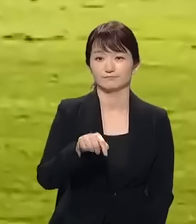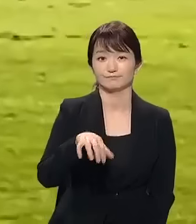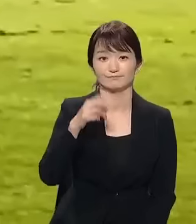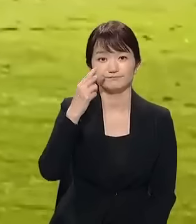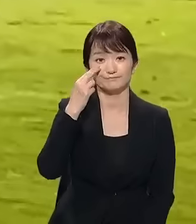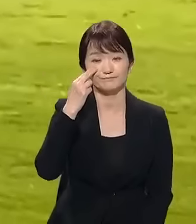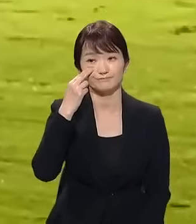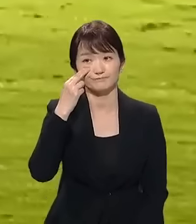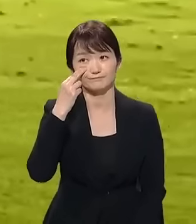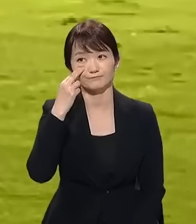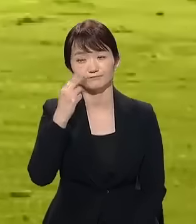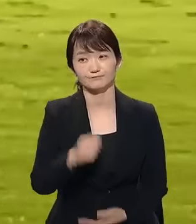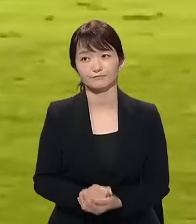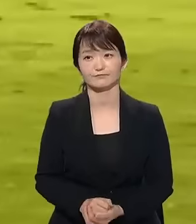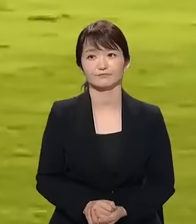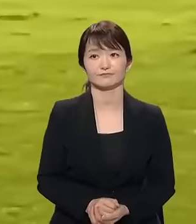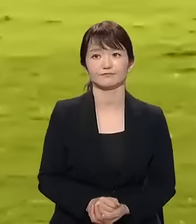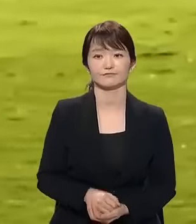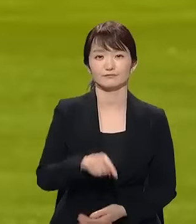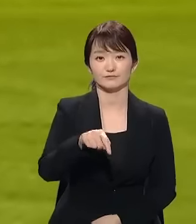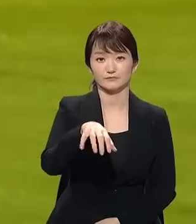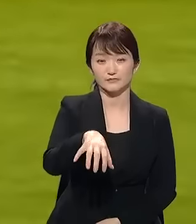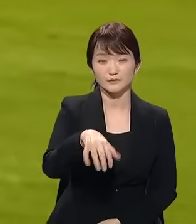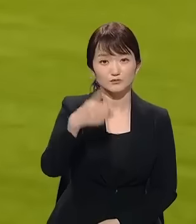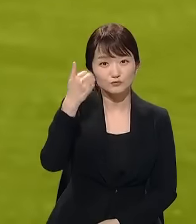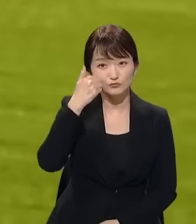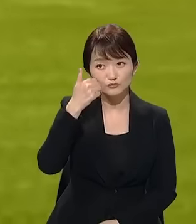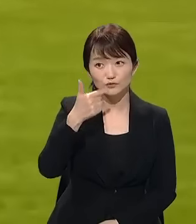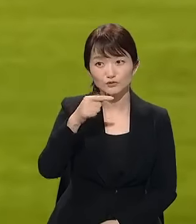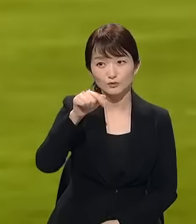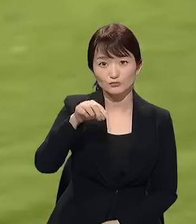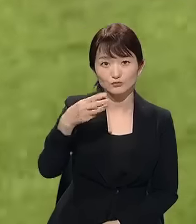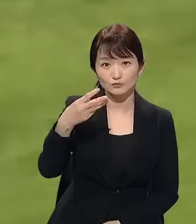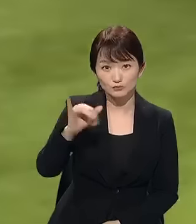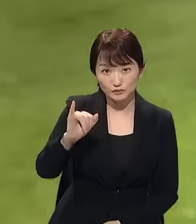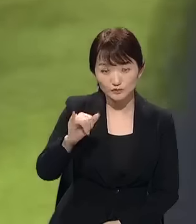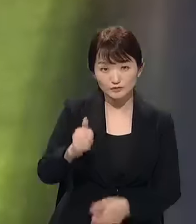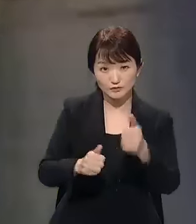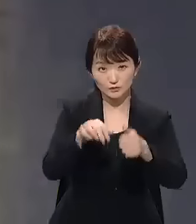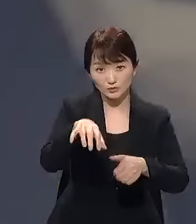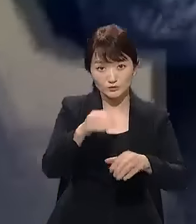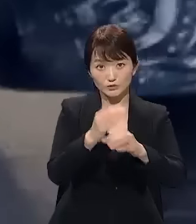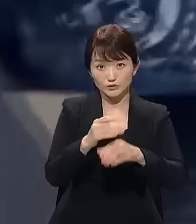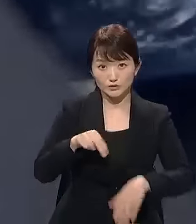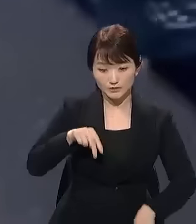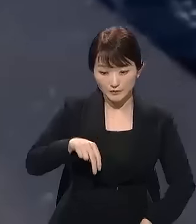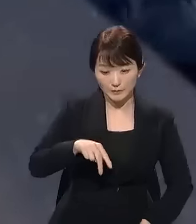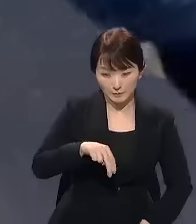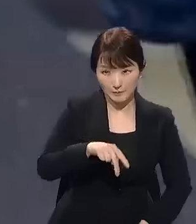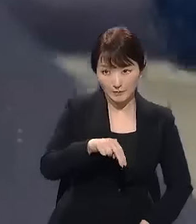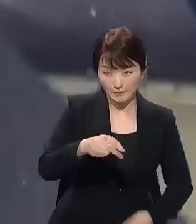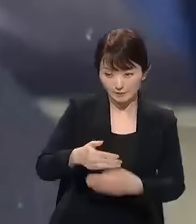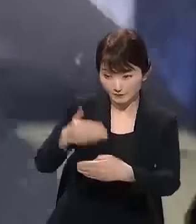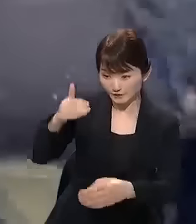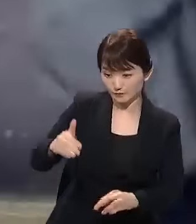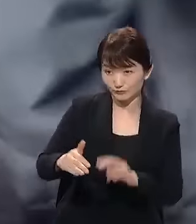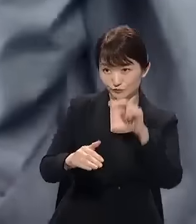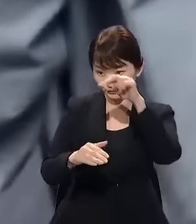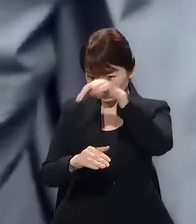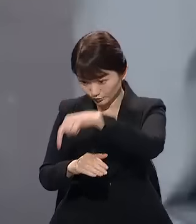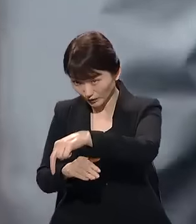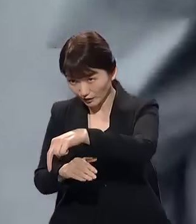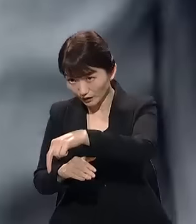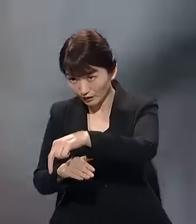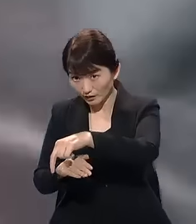미국입니다. 그라운드를 총총 누비고 있는 바로 이 동물, 너구리인데요. 경기장 한가운데를 뛰어놀다가 갑자기 담을 올라타면서